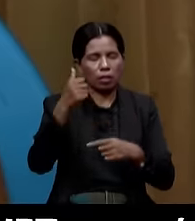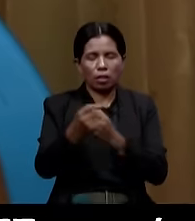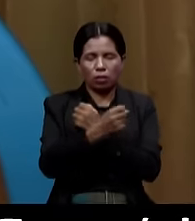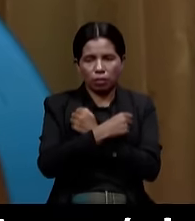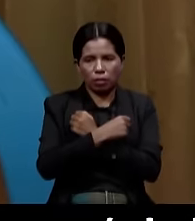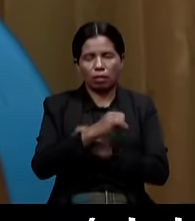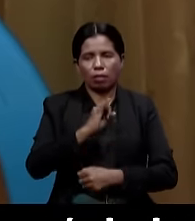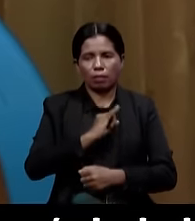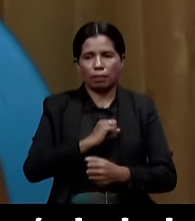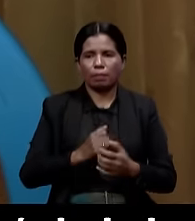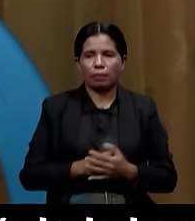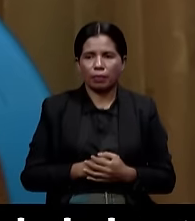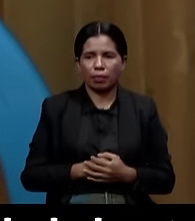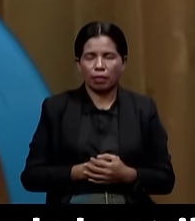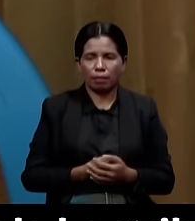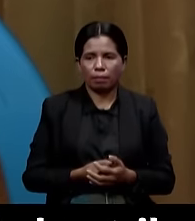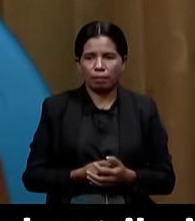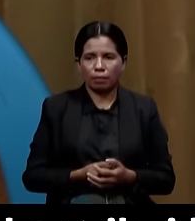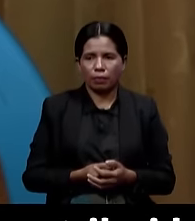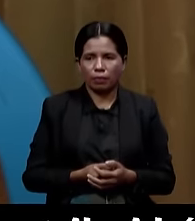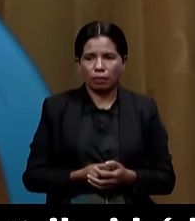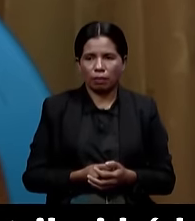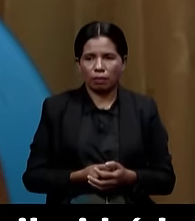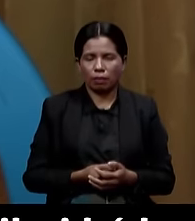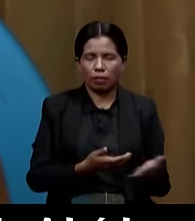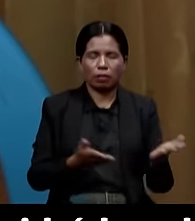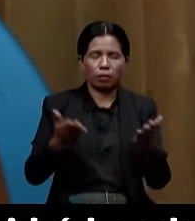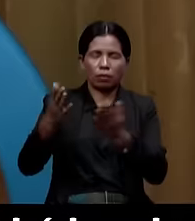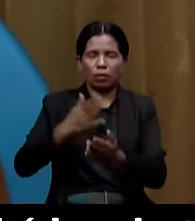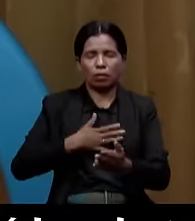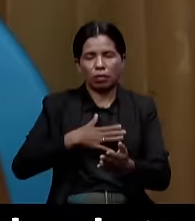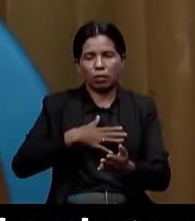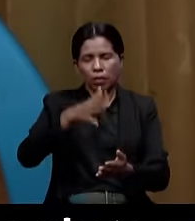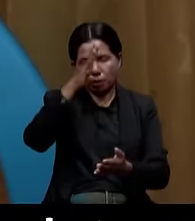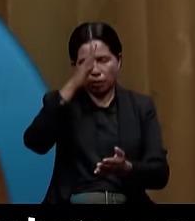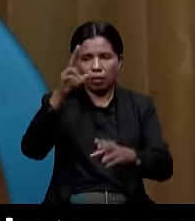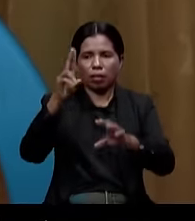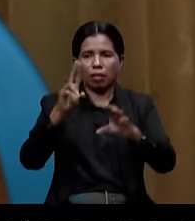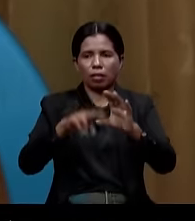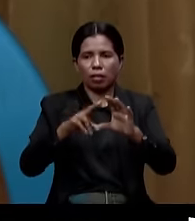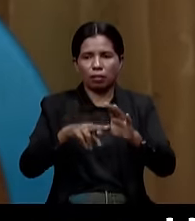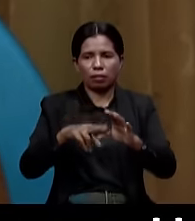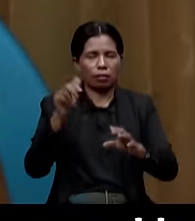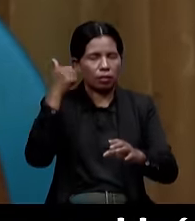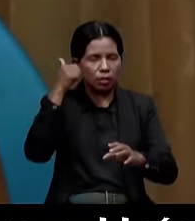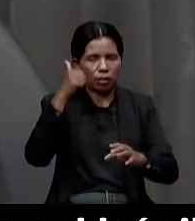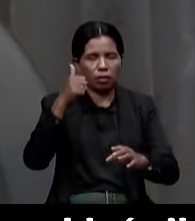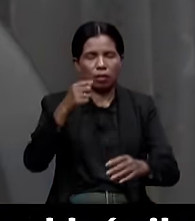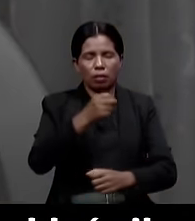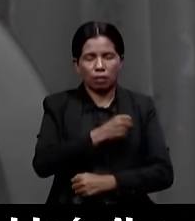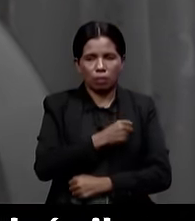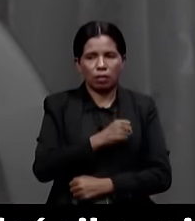Nema siya sate ano pa ya kareta makawari makan diyan ang magkakwag diya.